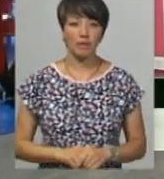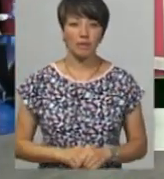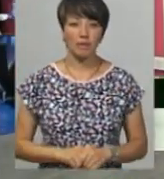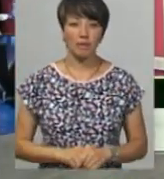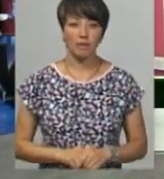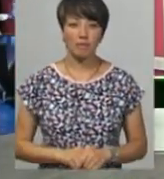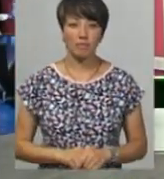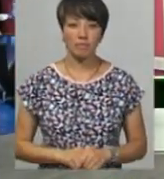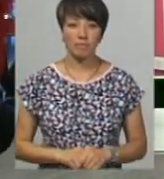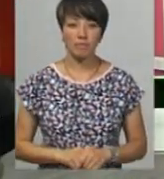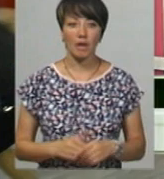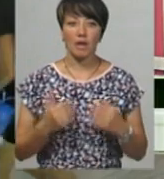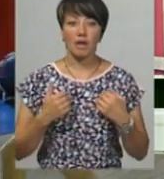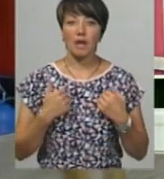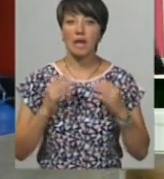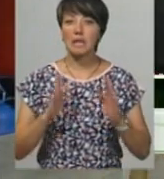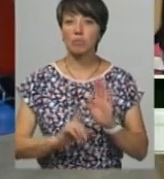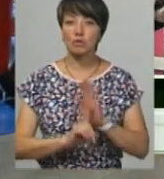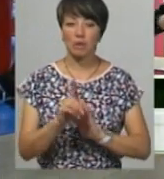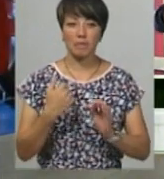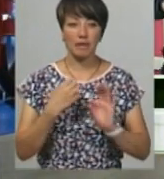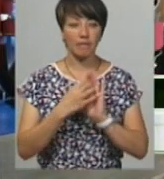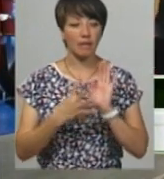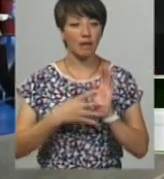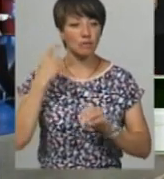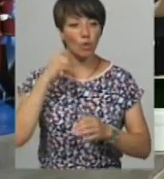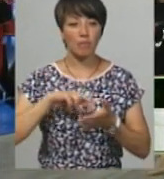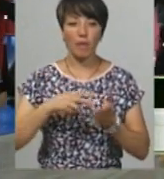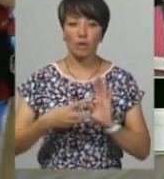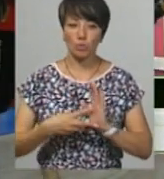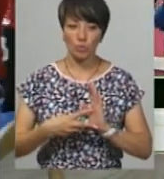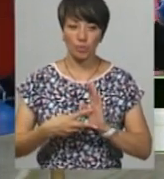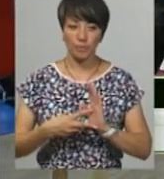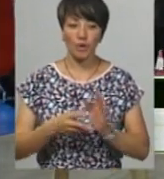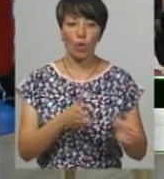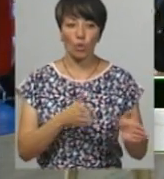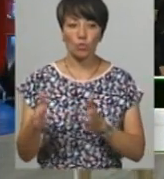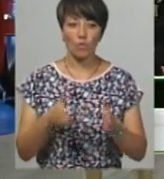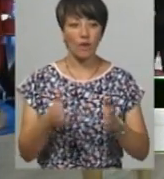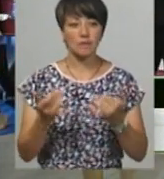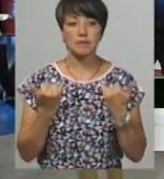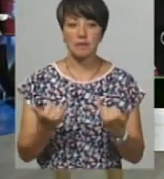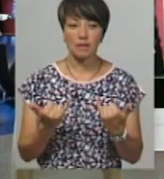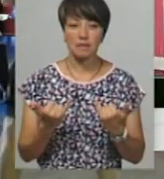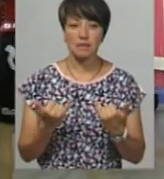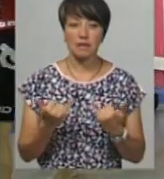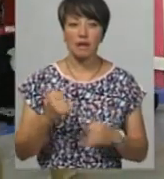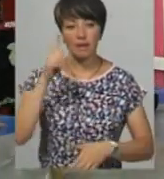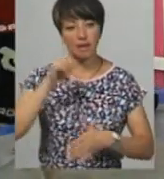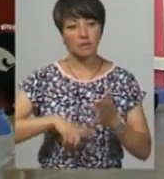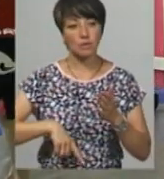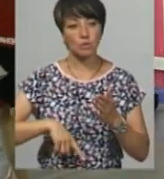одного бою, я тільки починаю. Мені 19 років, планую готуватись зараз, ну і